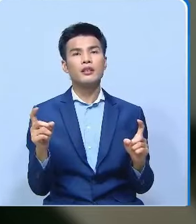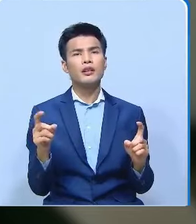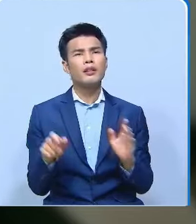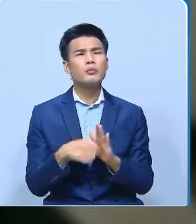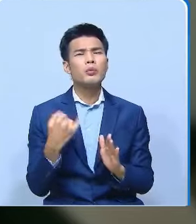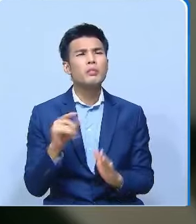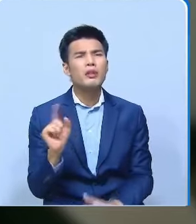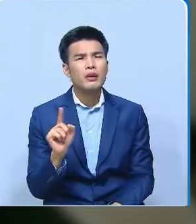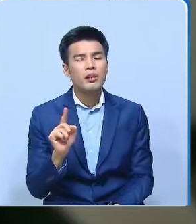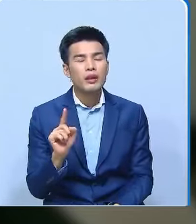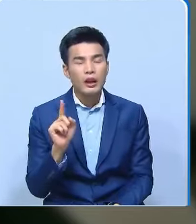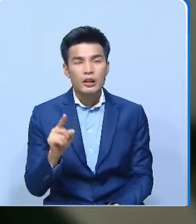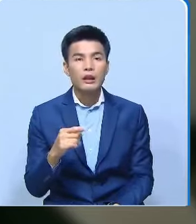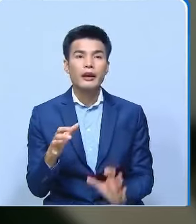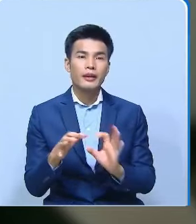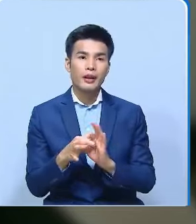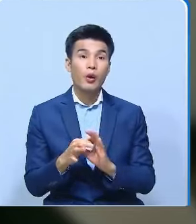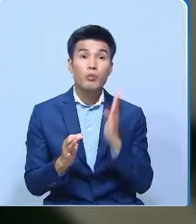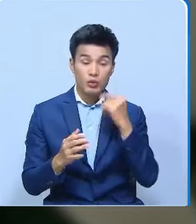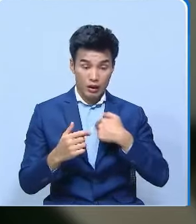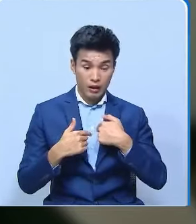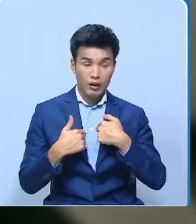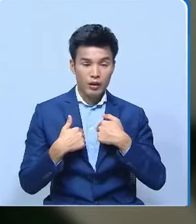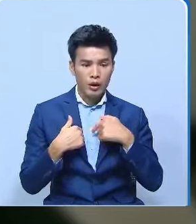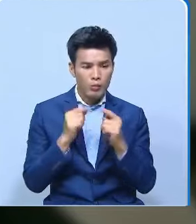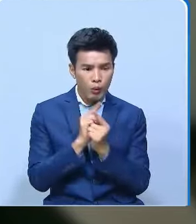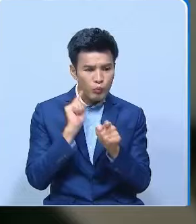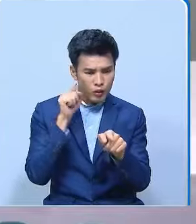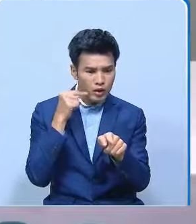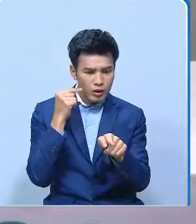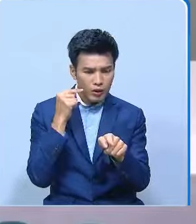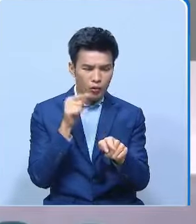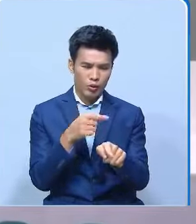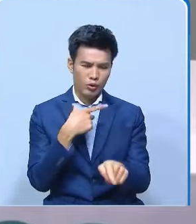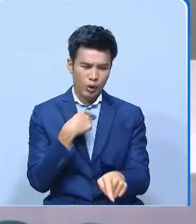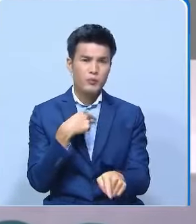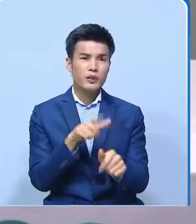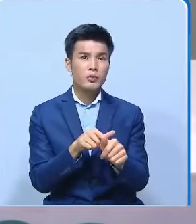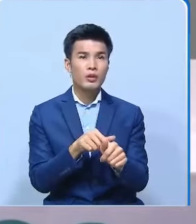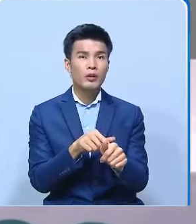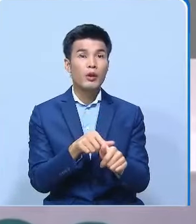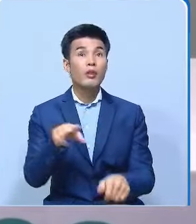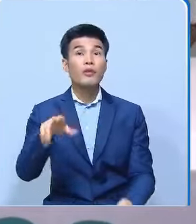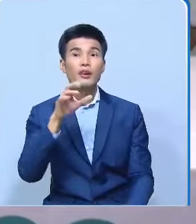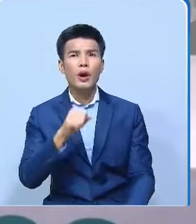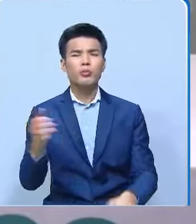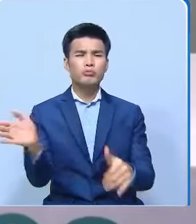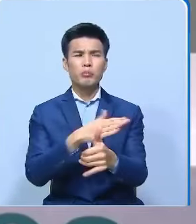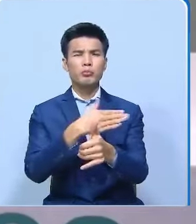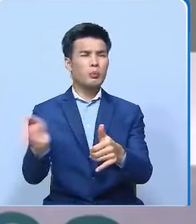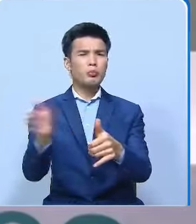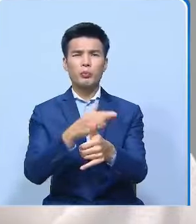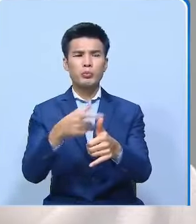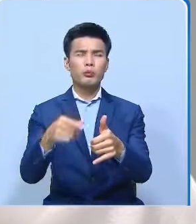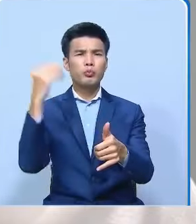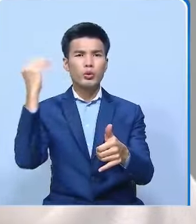คดีนี้ต้องบอกว่าเกิดจากหนุ่มผู้เสียหายไปเจอกับผู้หญิงคนหนึ่งผู้หญิงคนนี้บอกถูกแฟนเก่าทุบตีทำร้ายร่างกาย